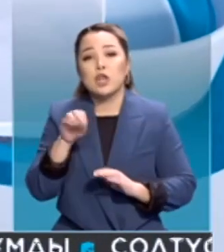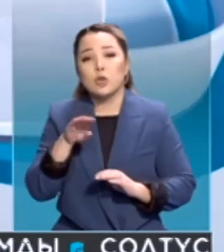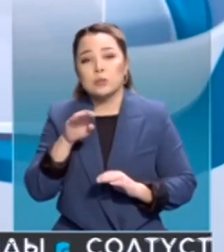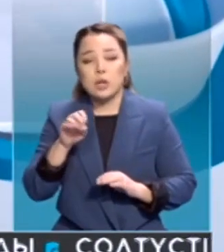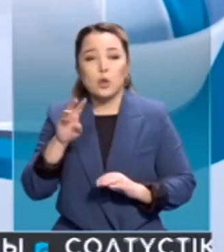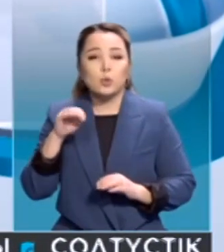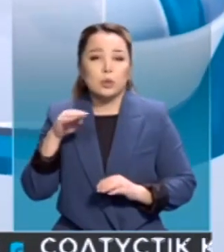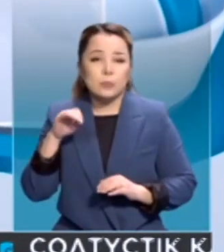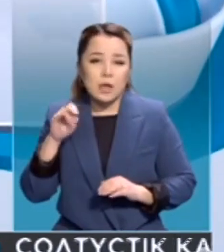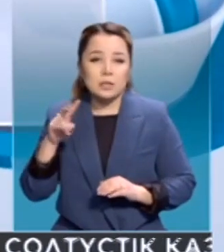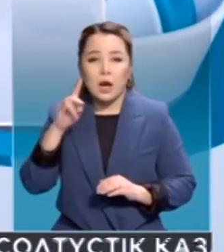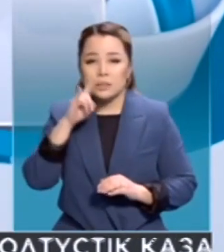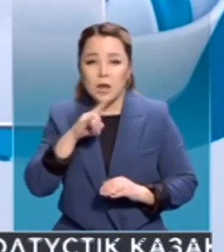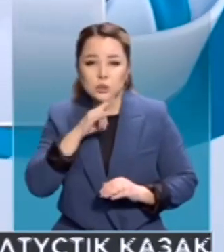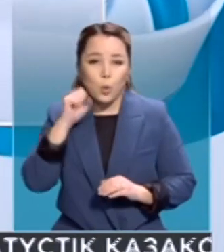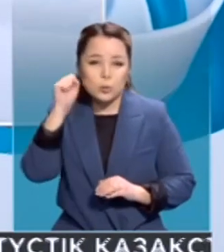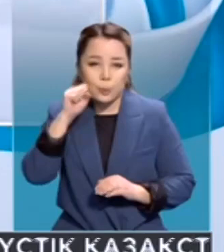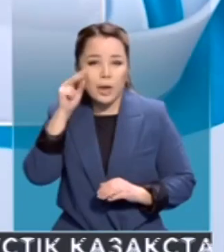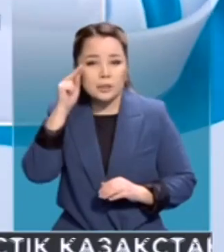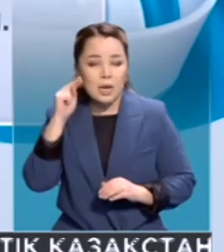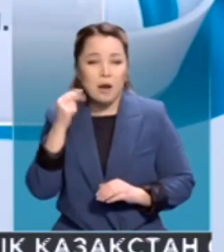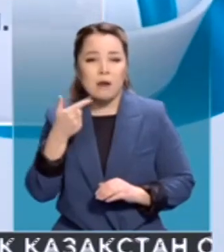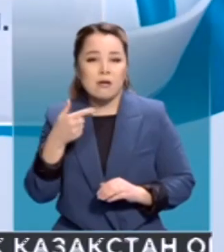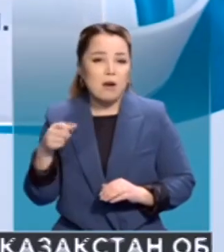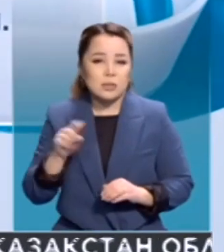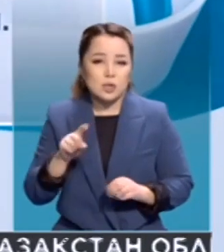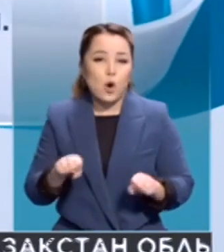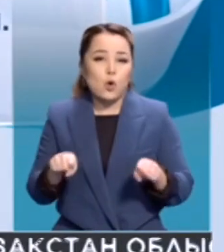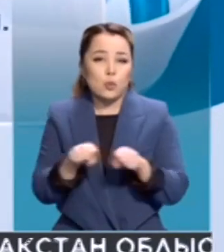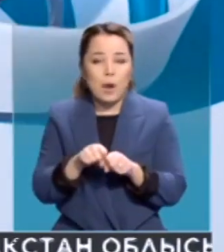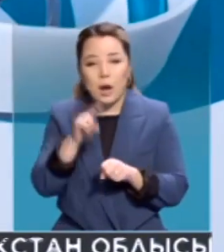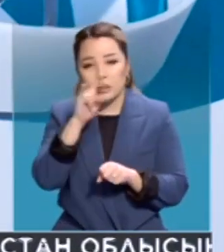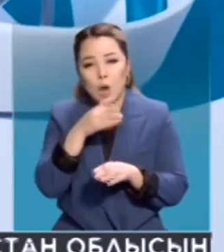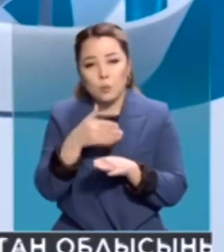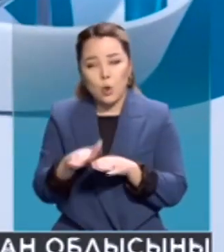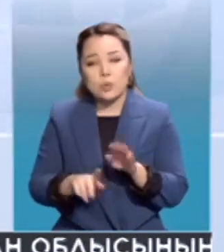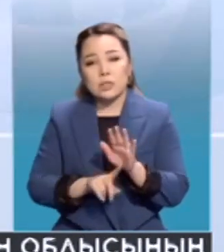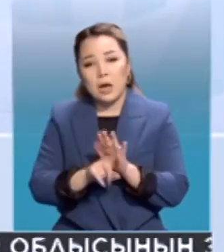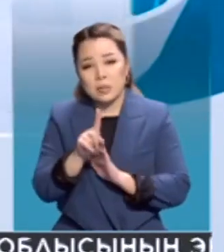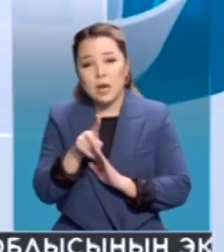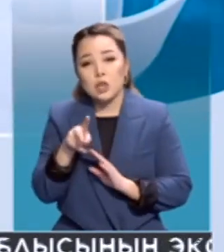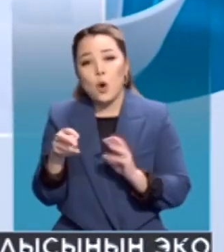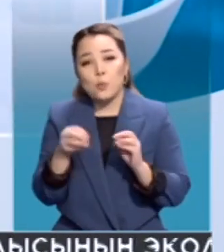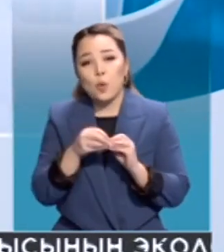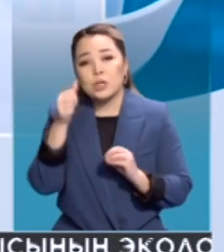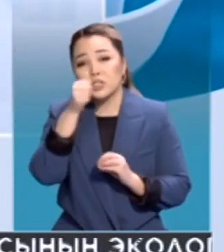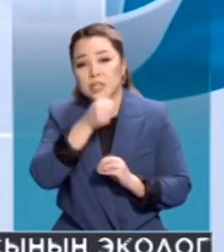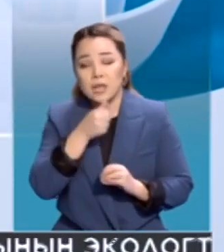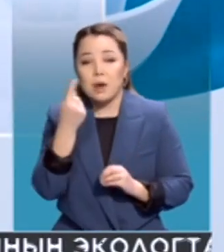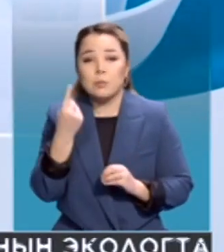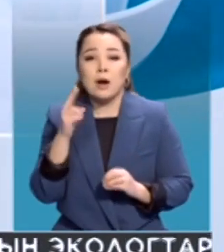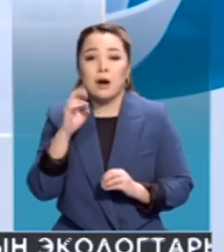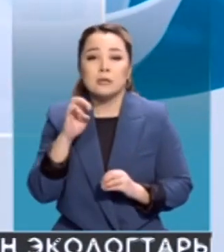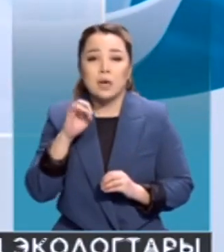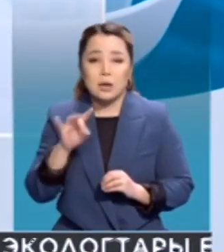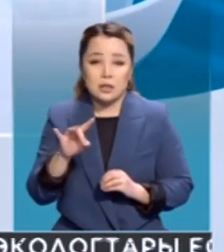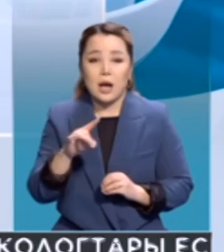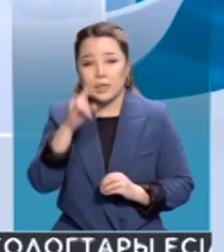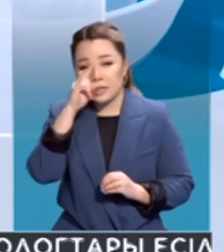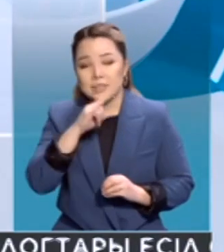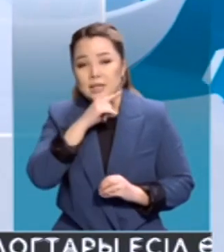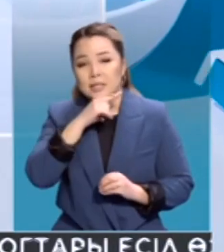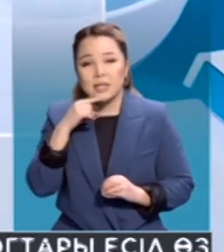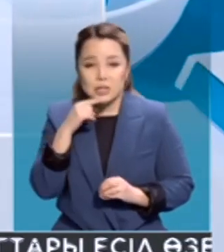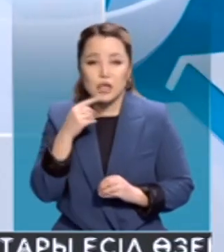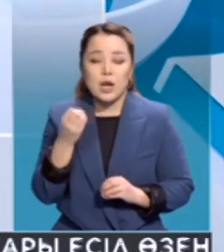Түркменстан, Қазақстан, Өзбекстан, Қытай газ құбырының қазақстандық бөлігі іске қосылды. 2010 жыл 1 қаңтарда